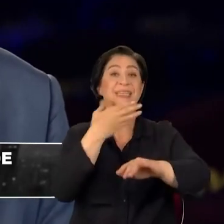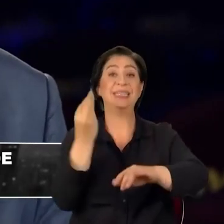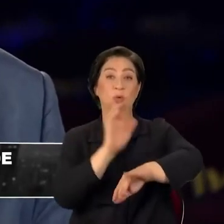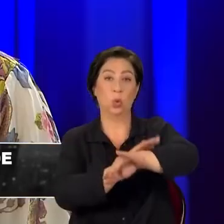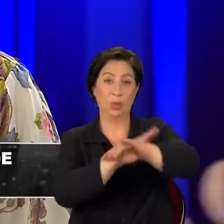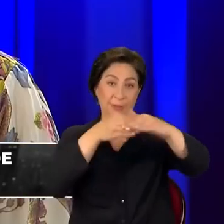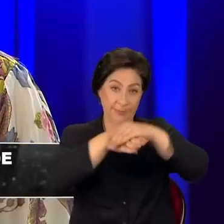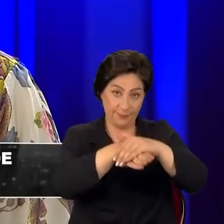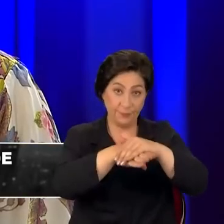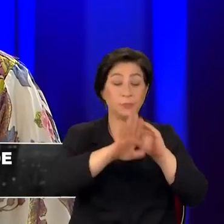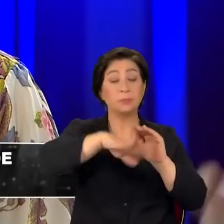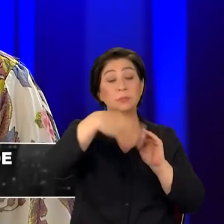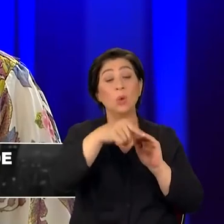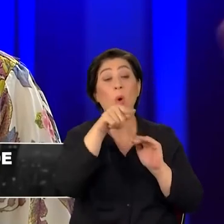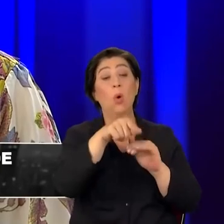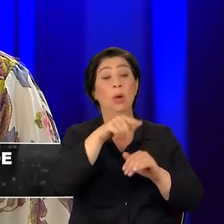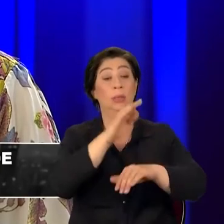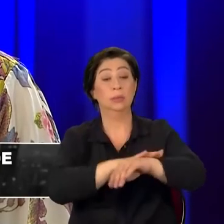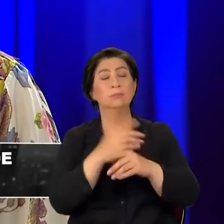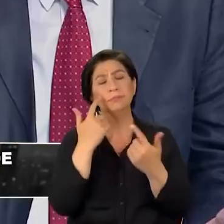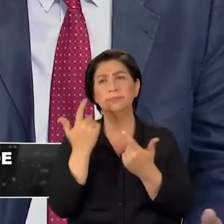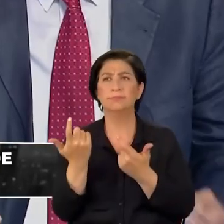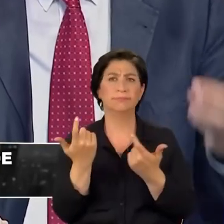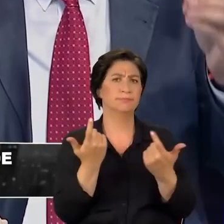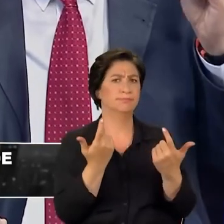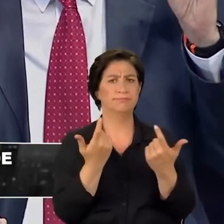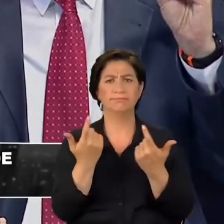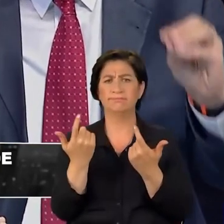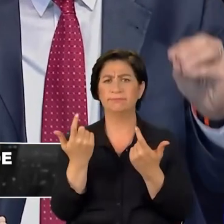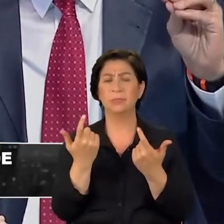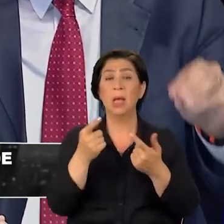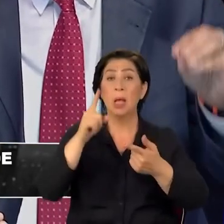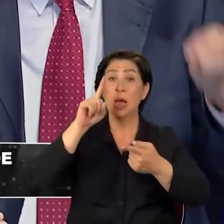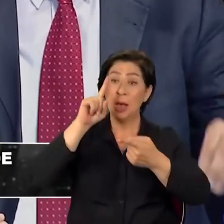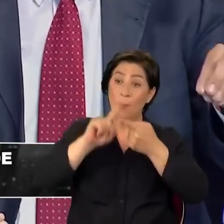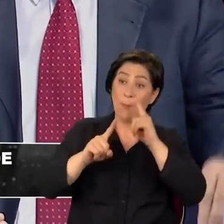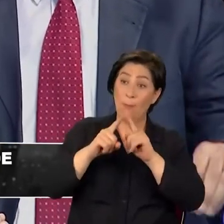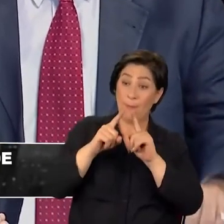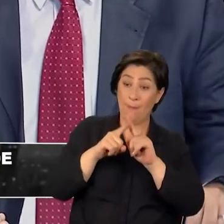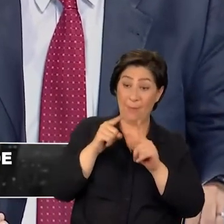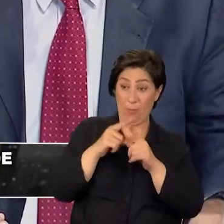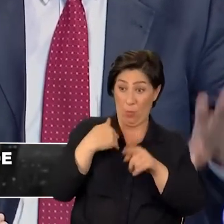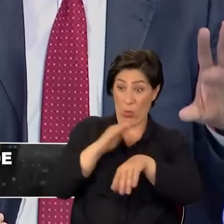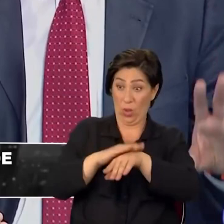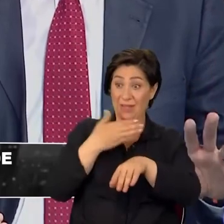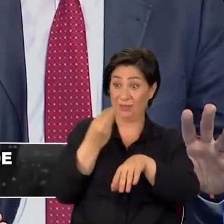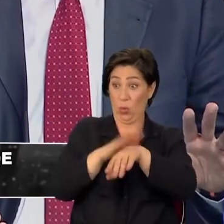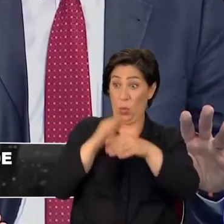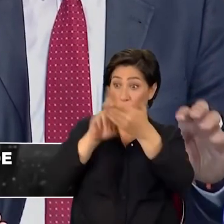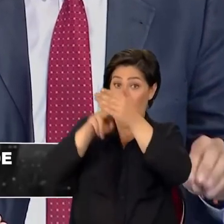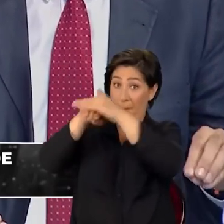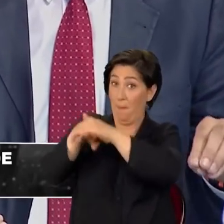yapacaksınız. Girdikten sonra orada gözlemlediği şey, siyasi partinin gençlik kollarına üye olduğu andan